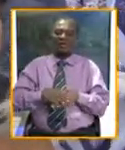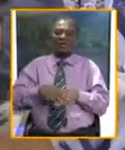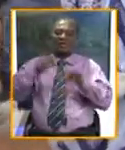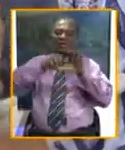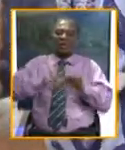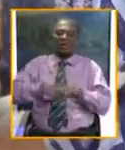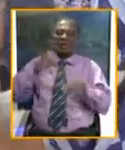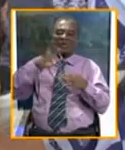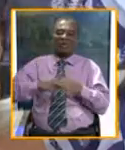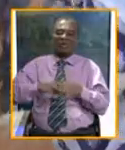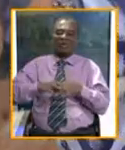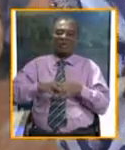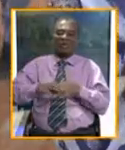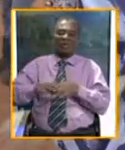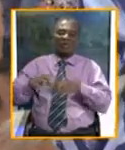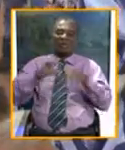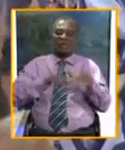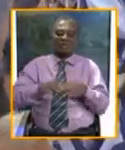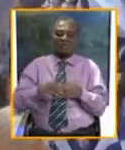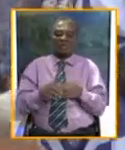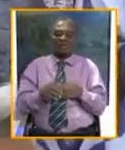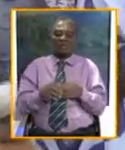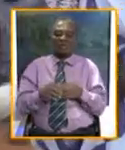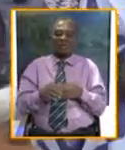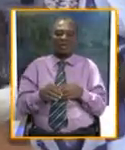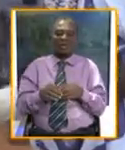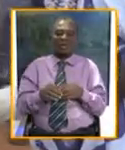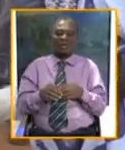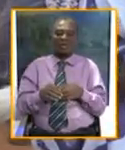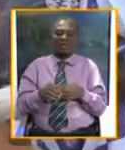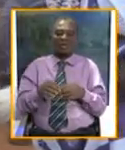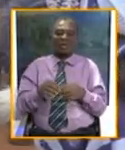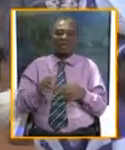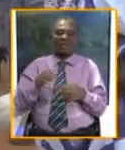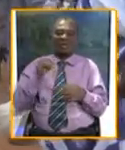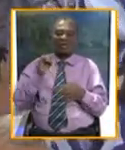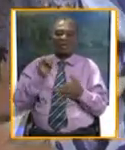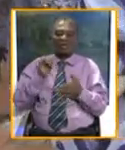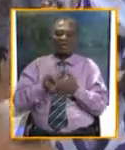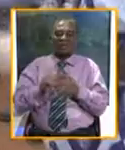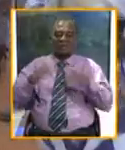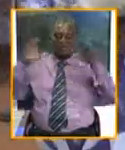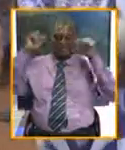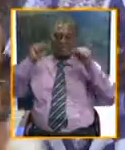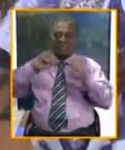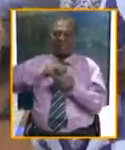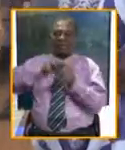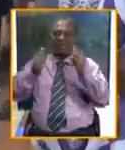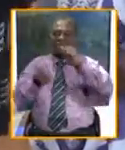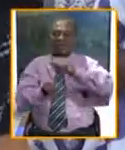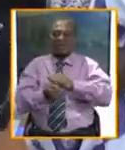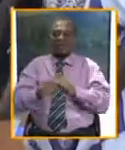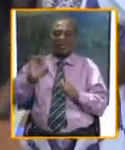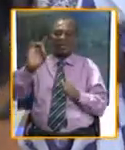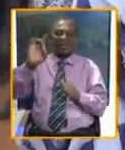À travers ce geste, John Go Doaï devient, selon la coutume, le 8e chef de village